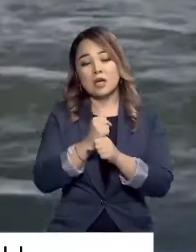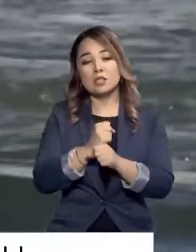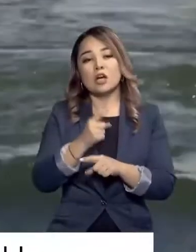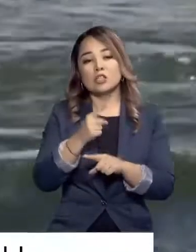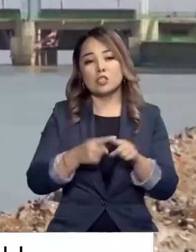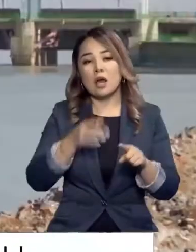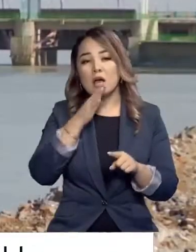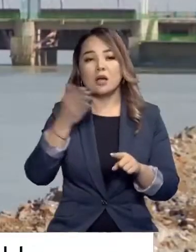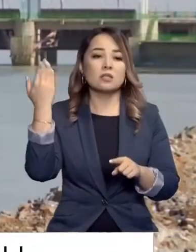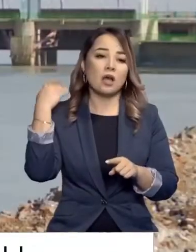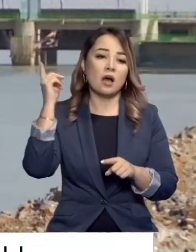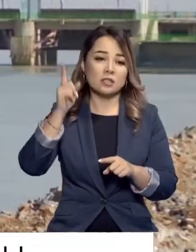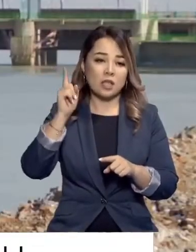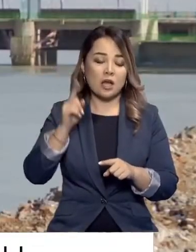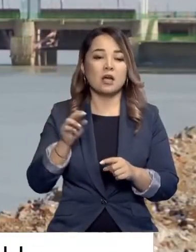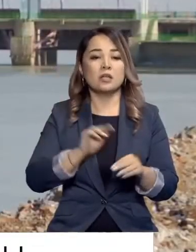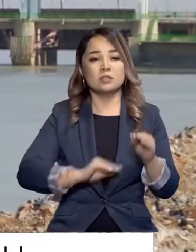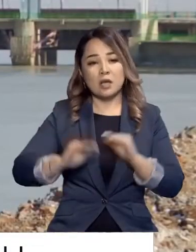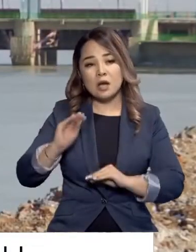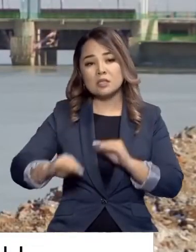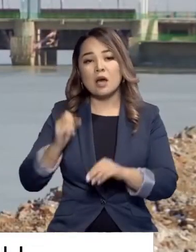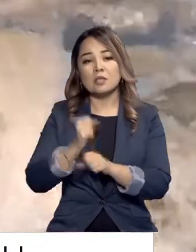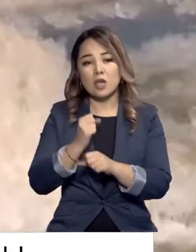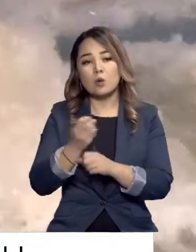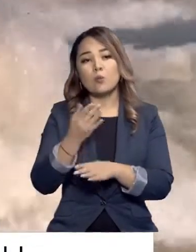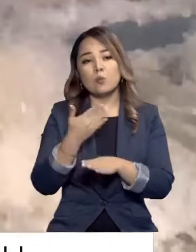асқан ескі су реттегіш нысанның негізгі бөлігі